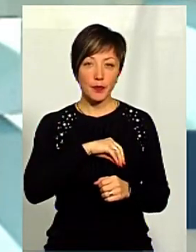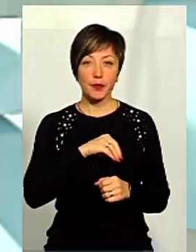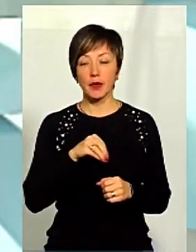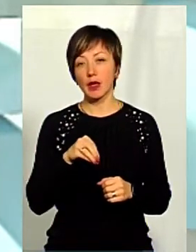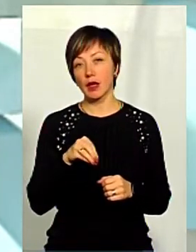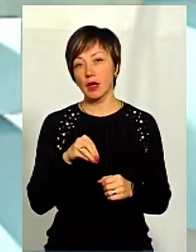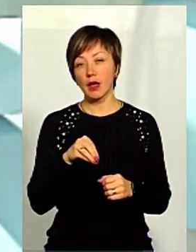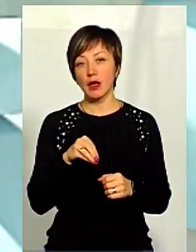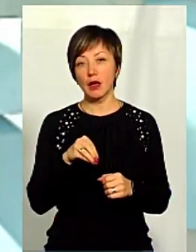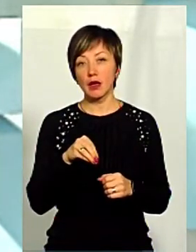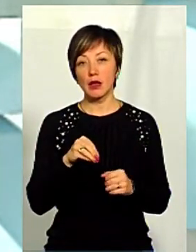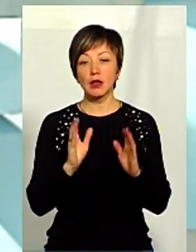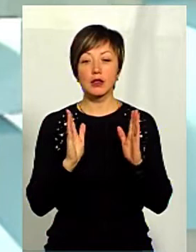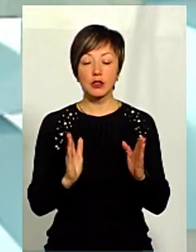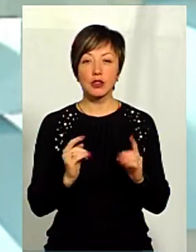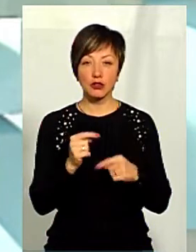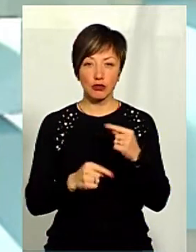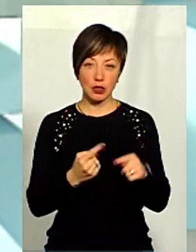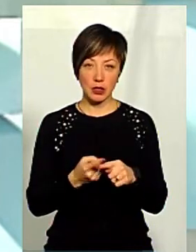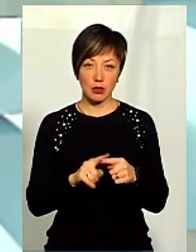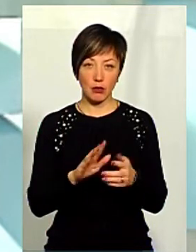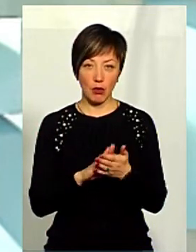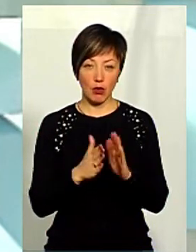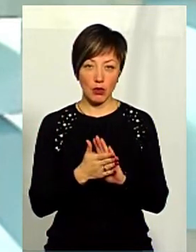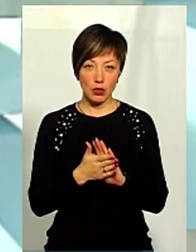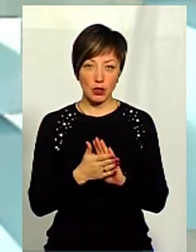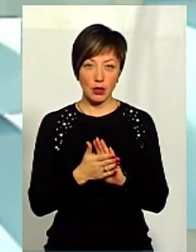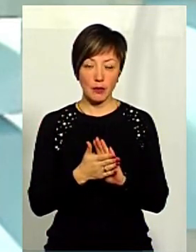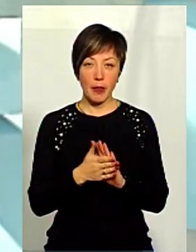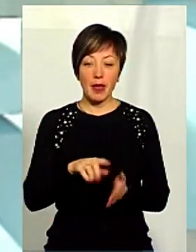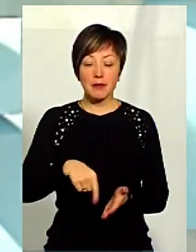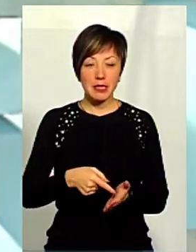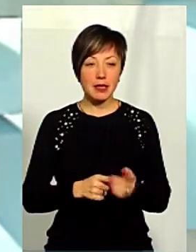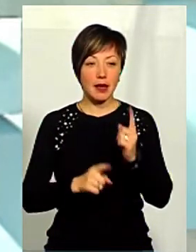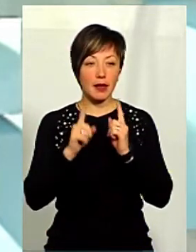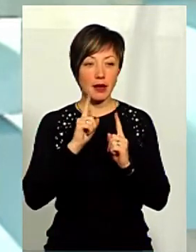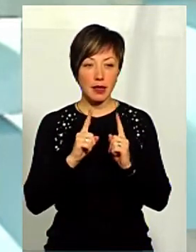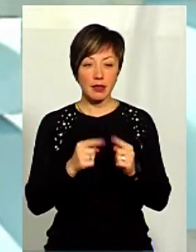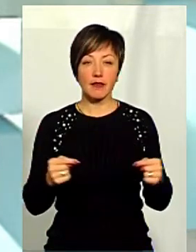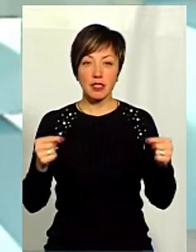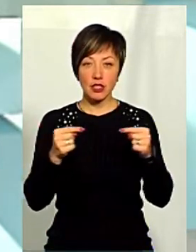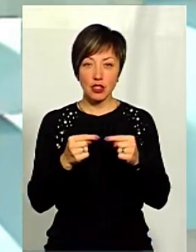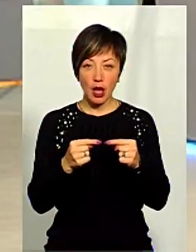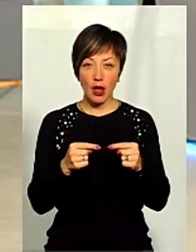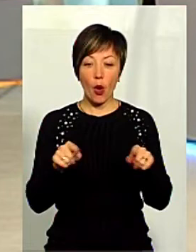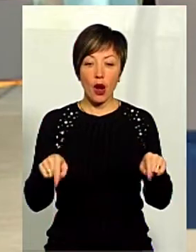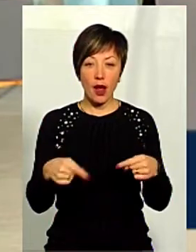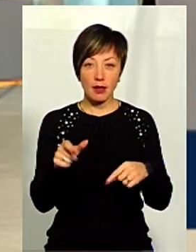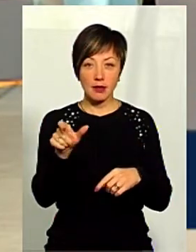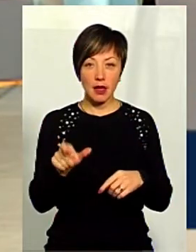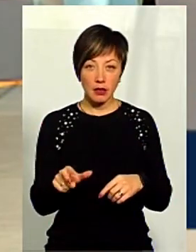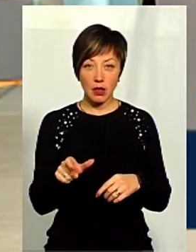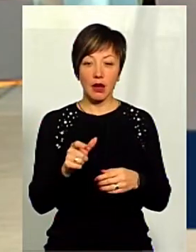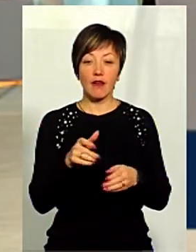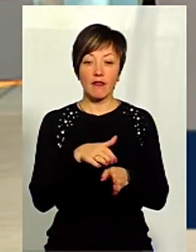воно пропускається виключно через це положення. Тобто міська рада визначає організатора, міська рада виконує